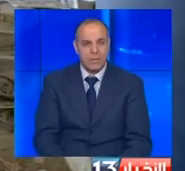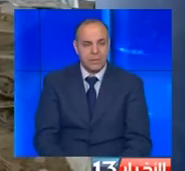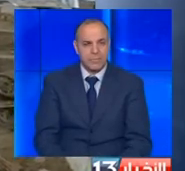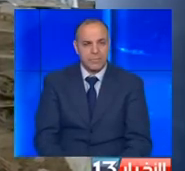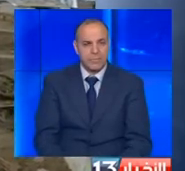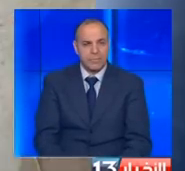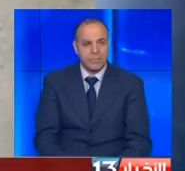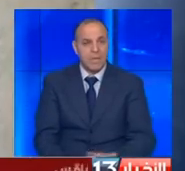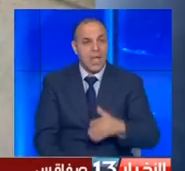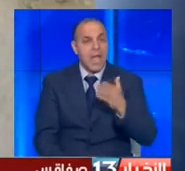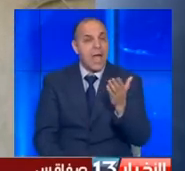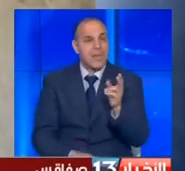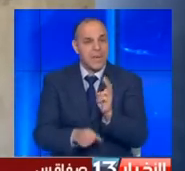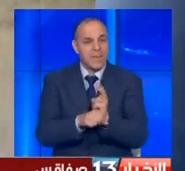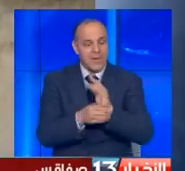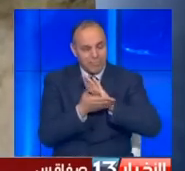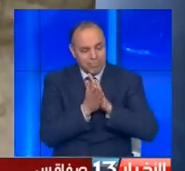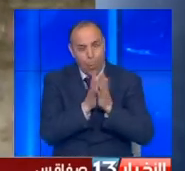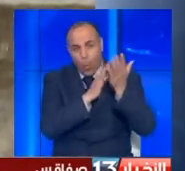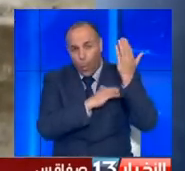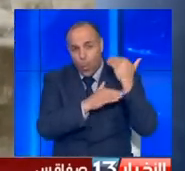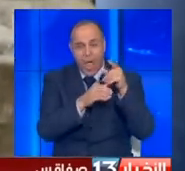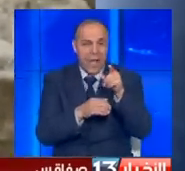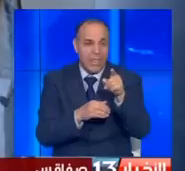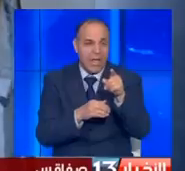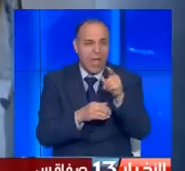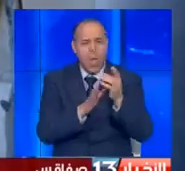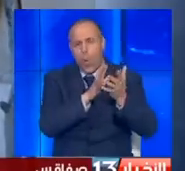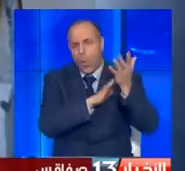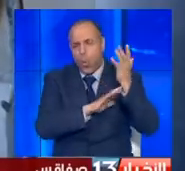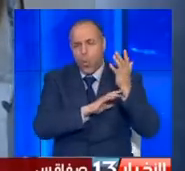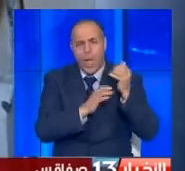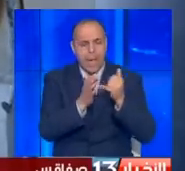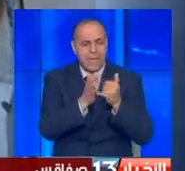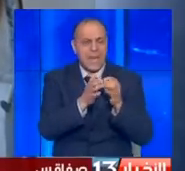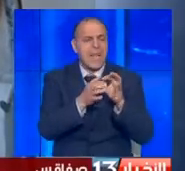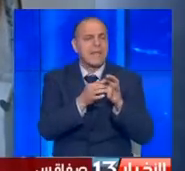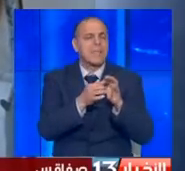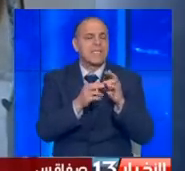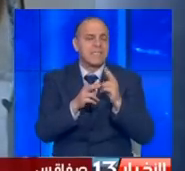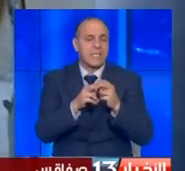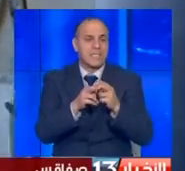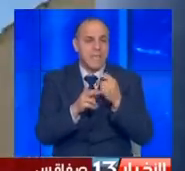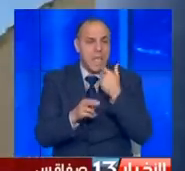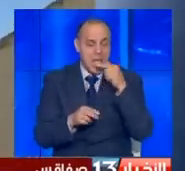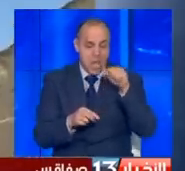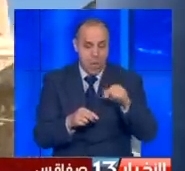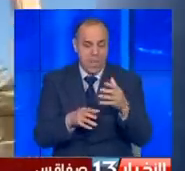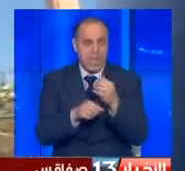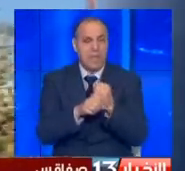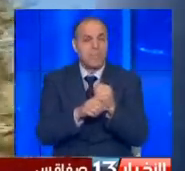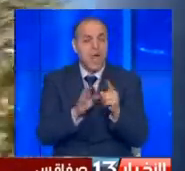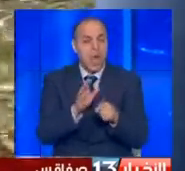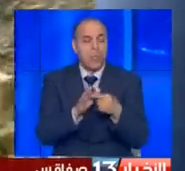هذا ما تبقى من الناصره الاثريه وستين هي الاقدم في معتمديه ساقيه الدائر وهي اليوم تحتضن الدوره